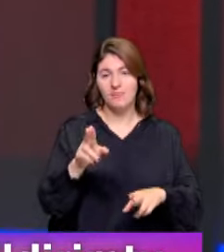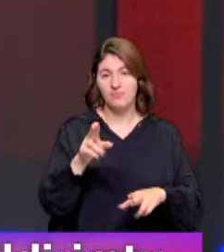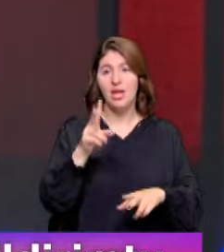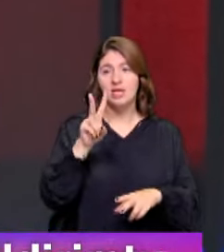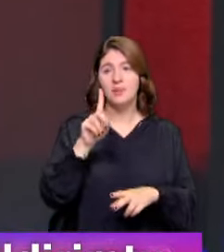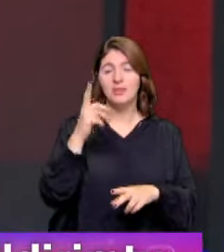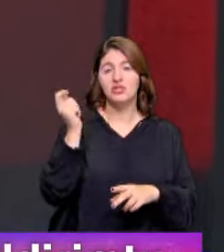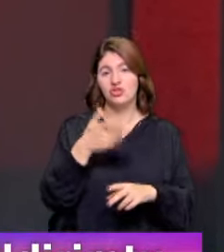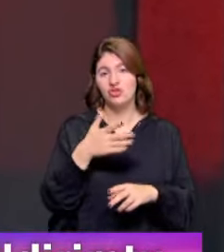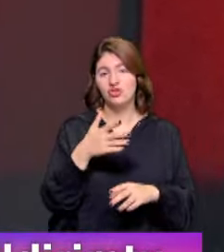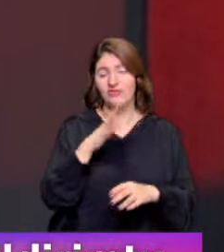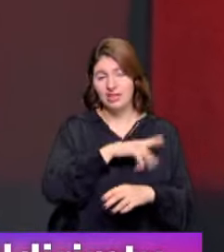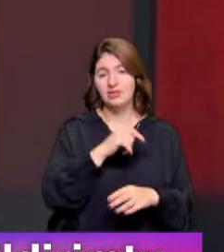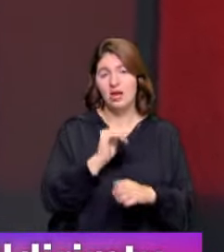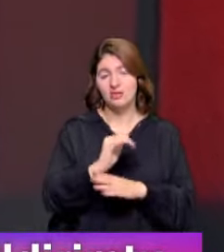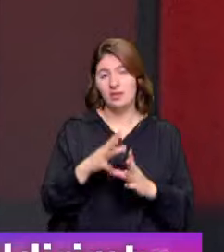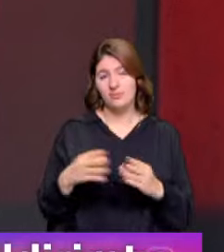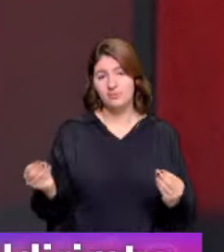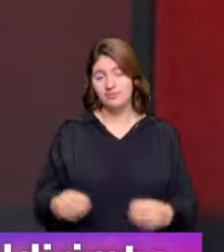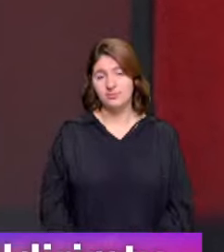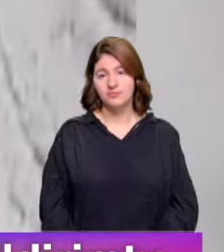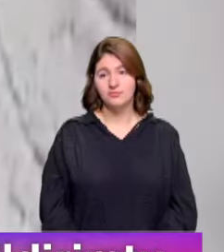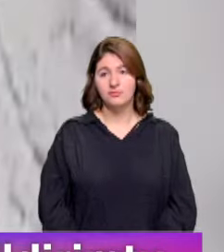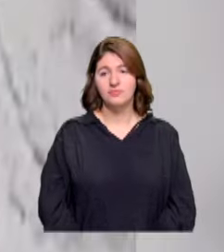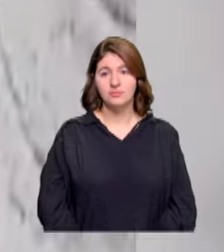21 Filistinli yaşamını yitirdi.